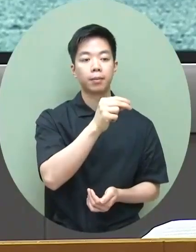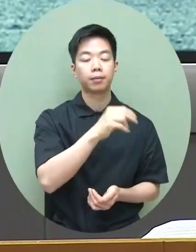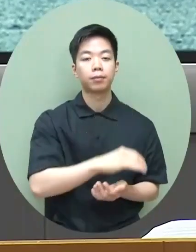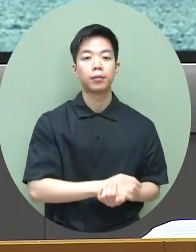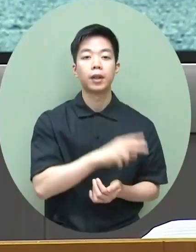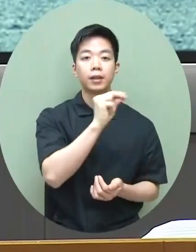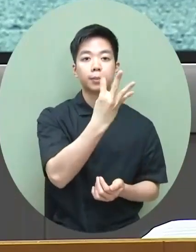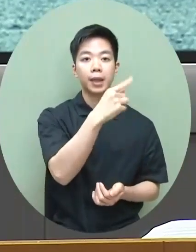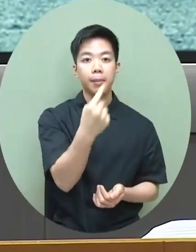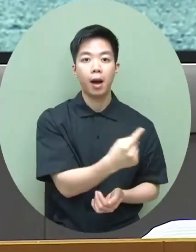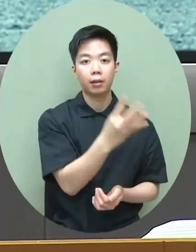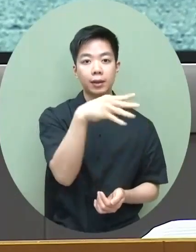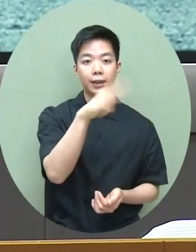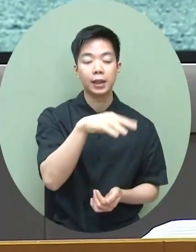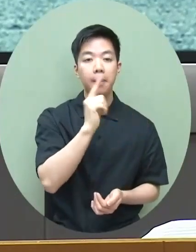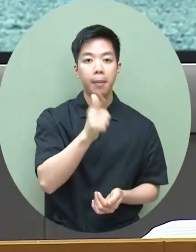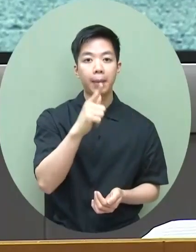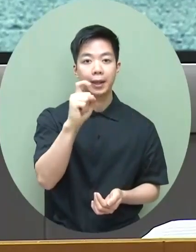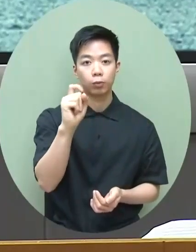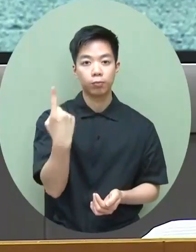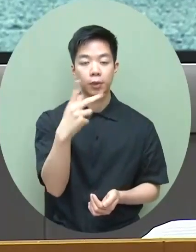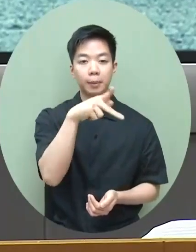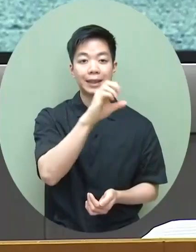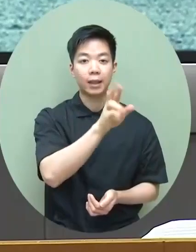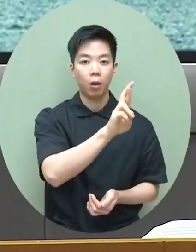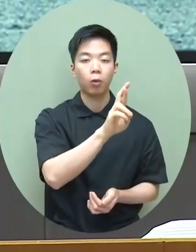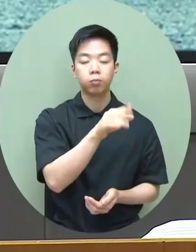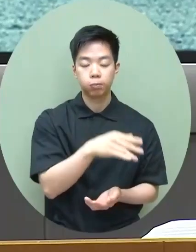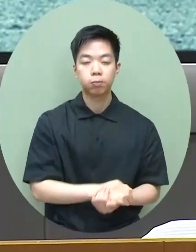744891宗係核酸檢測啦，同埋